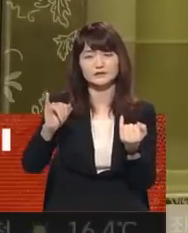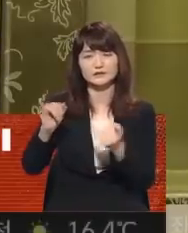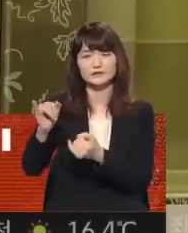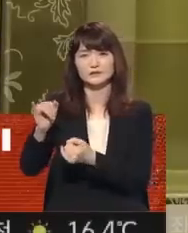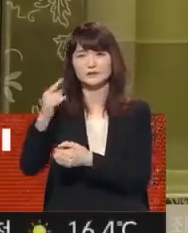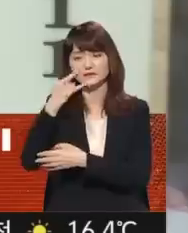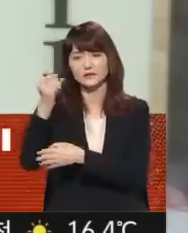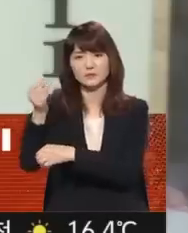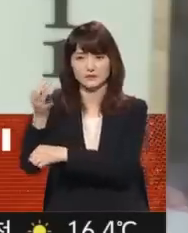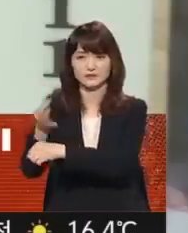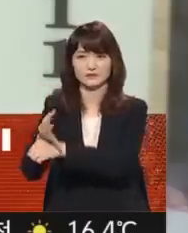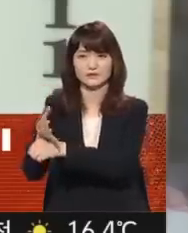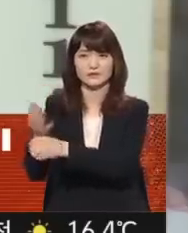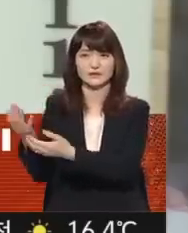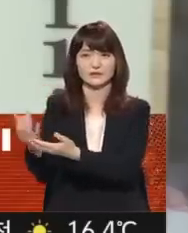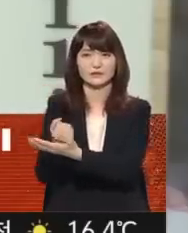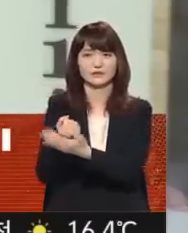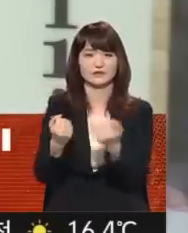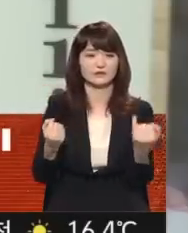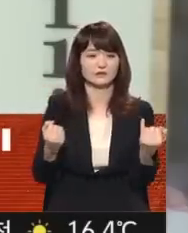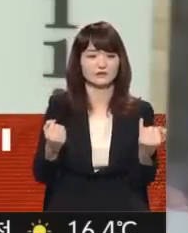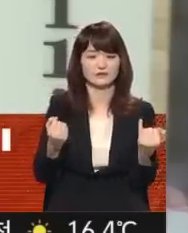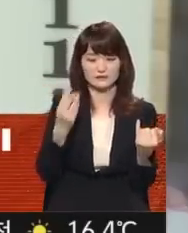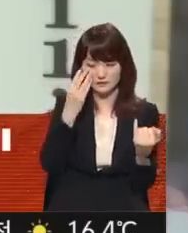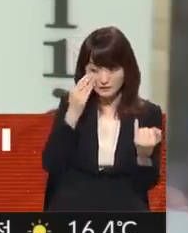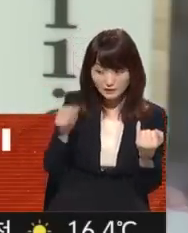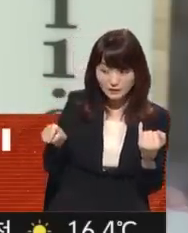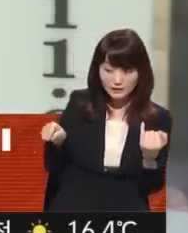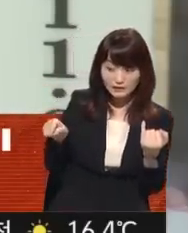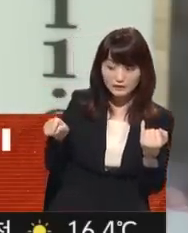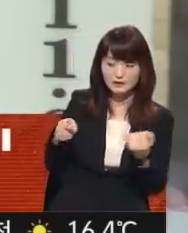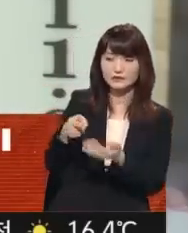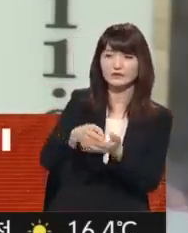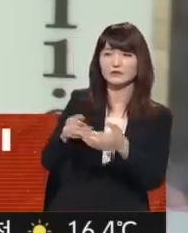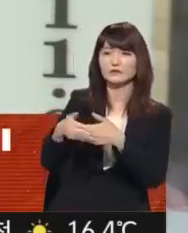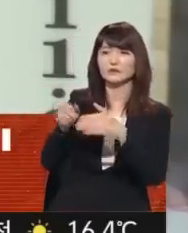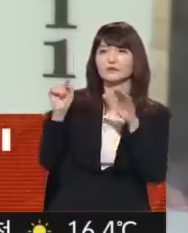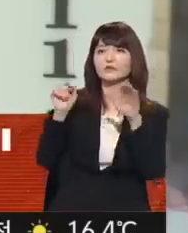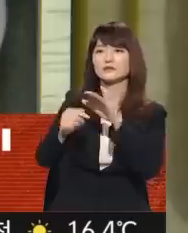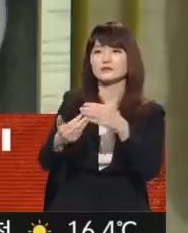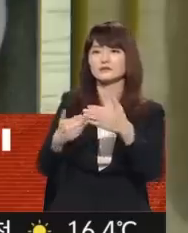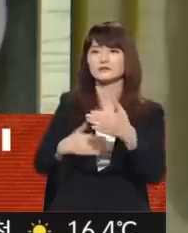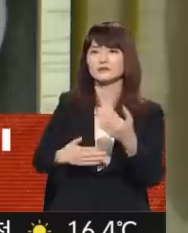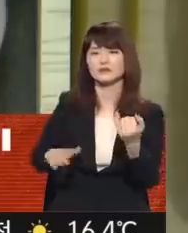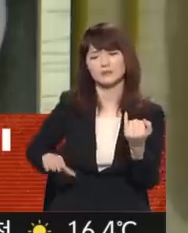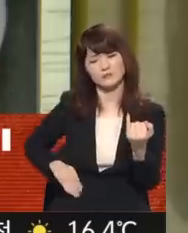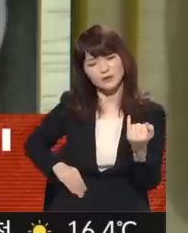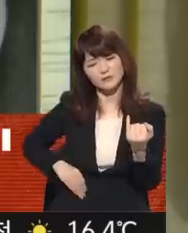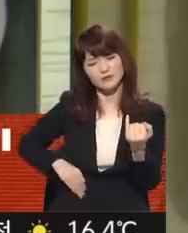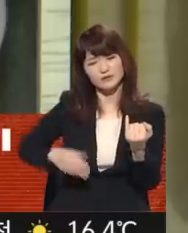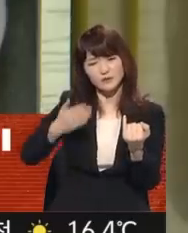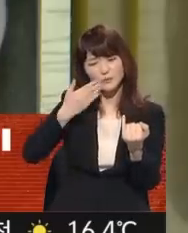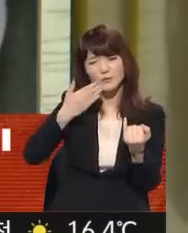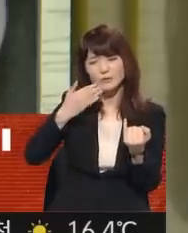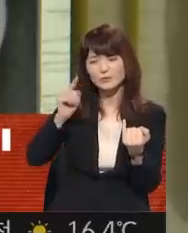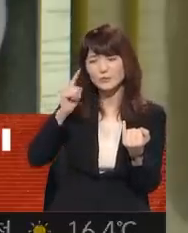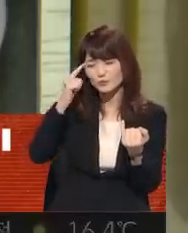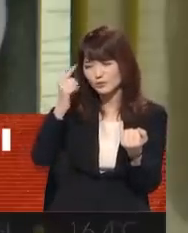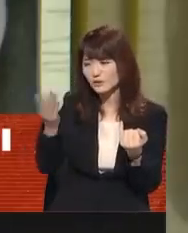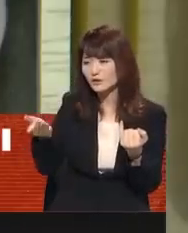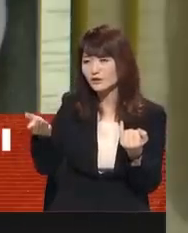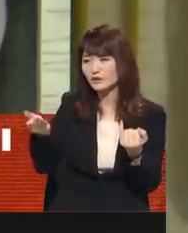오셨는데 이걸 사랑이가 봤대요 그랬더니 수술실 들어가기 전에 엄마 나 배고픈데 저 젤리 먹으면 안 돼 그랬더니